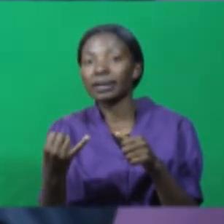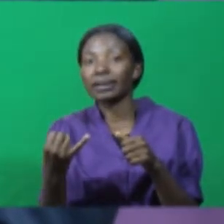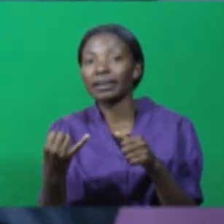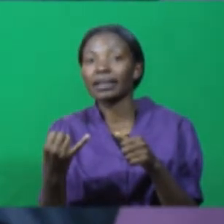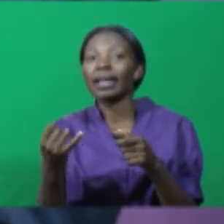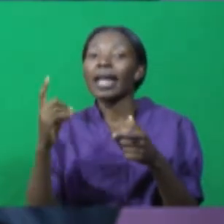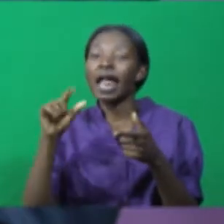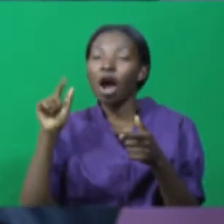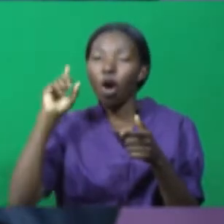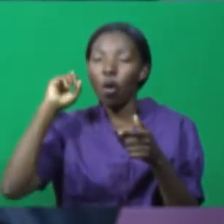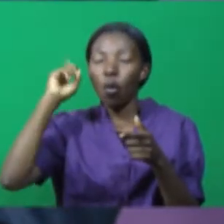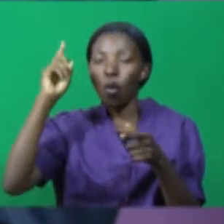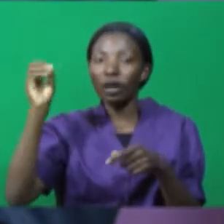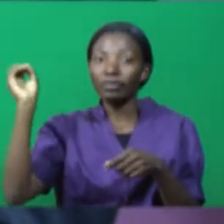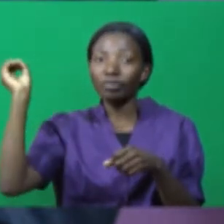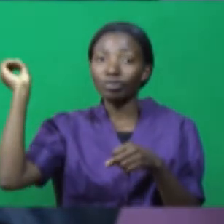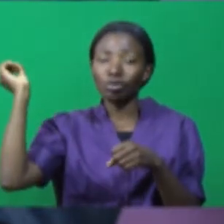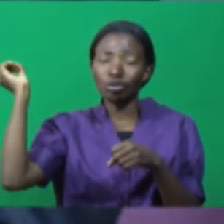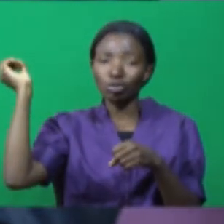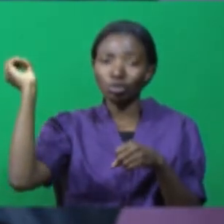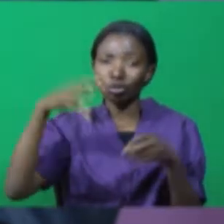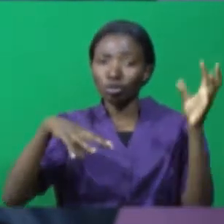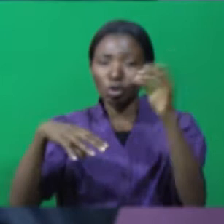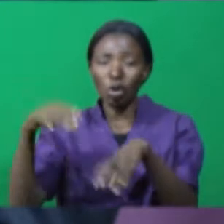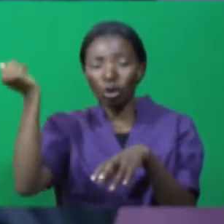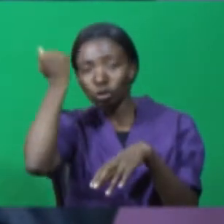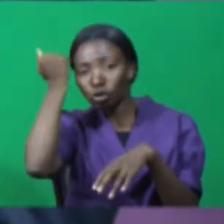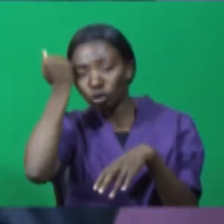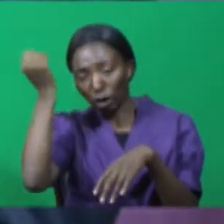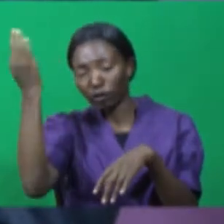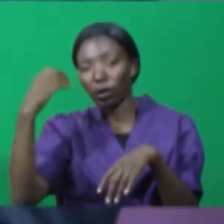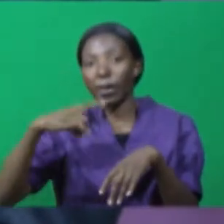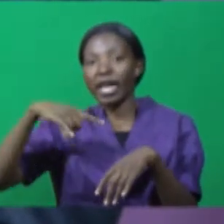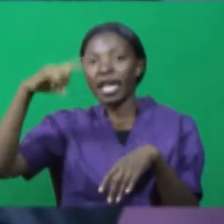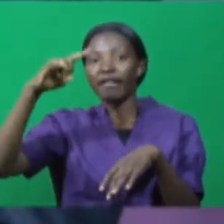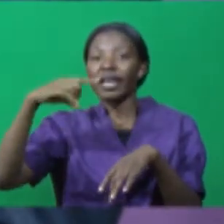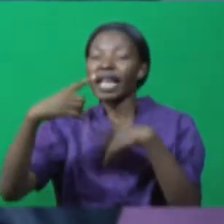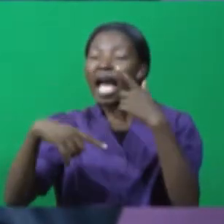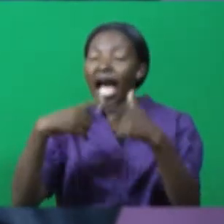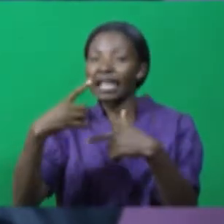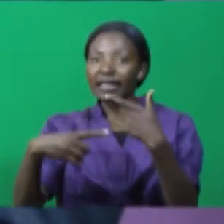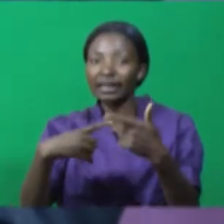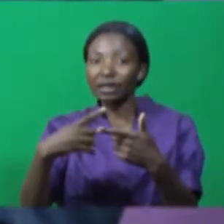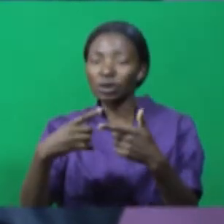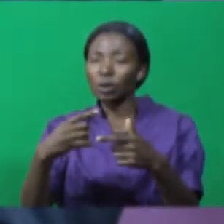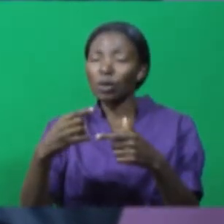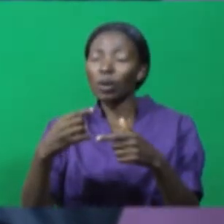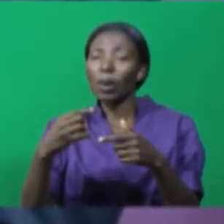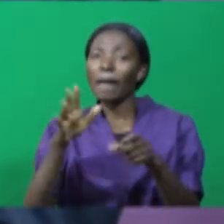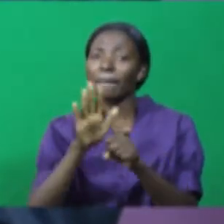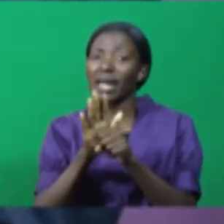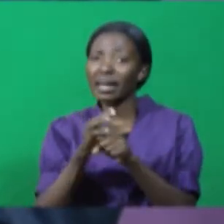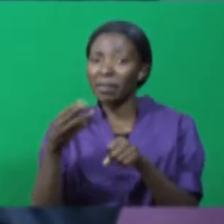Horon. Jehovha akakanda pamusoro pao mabwe makuru akanga achibva kudenga kusvikira Azeka vakafa.